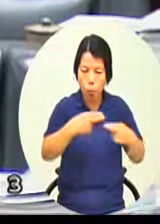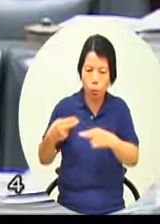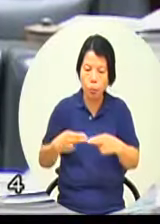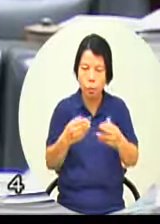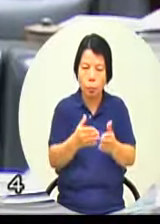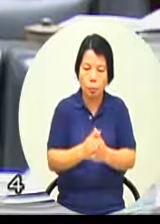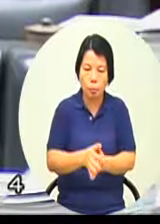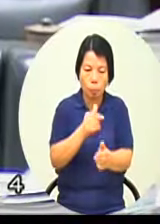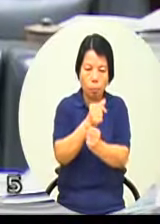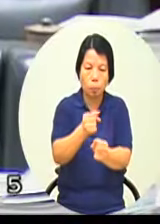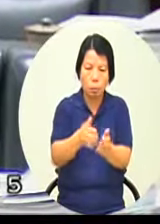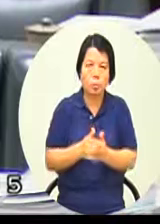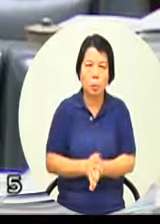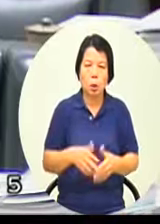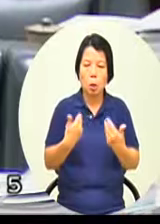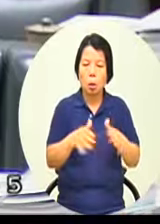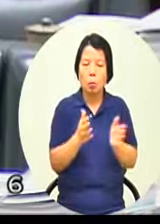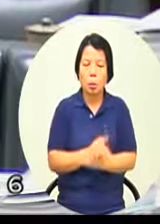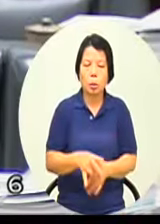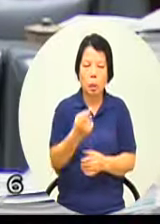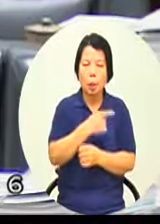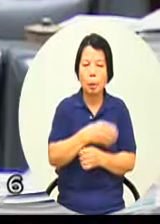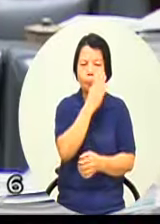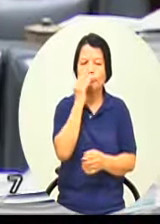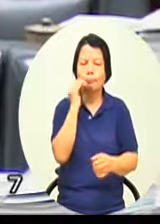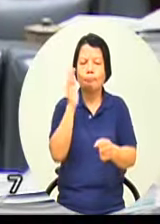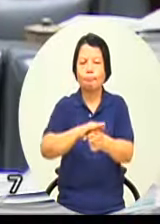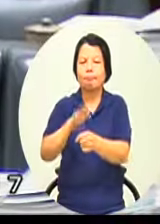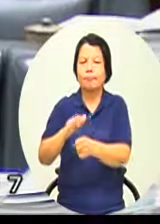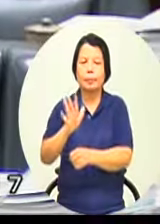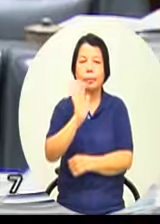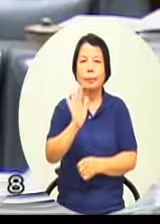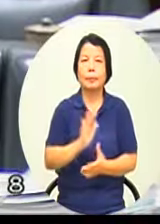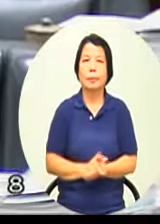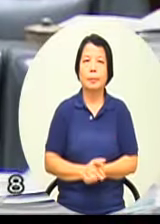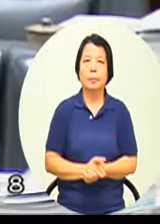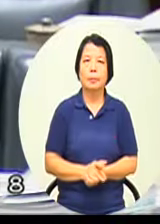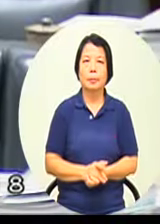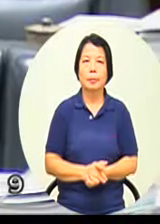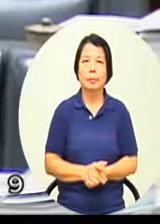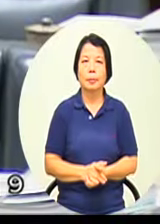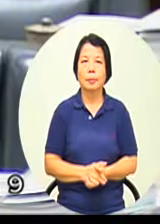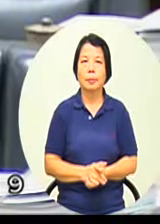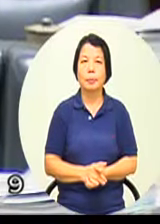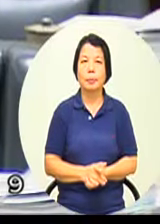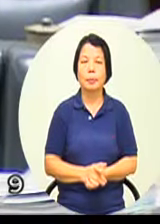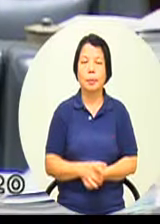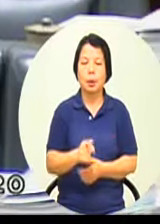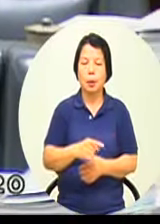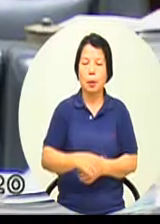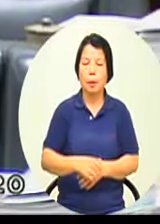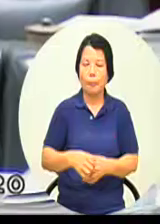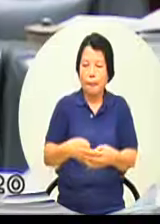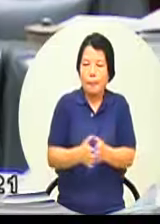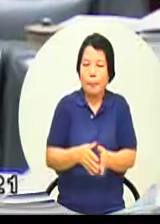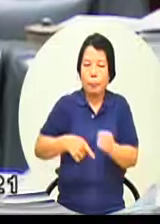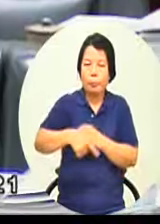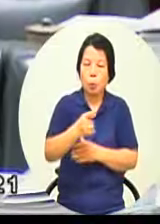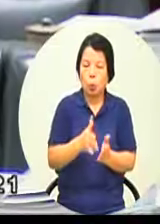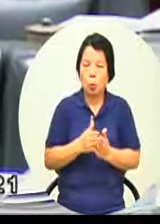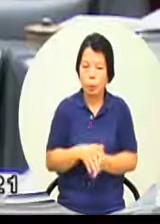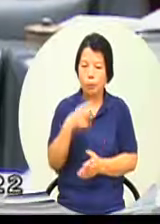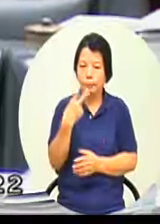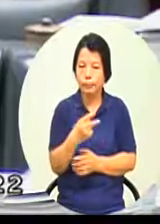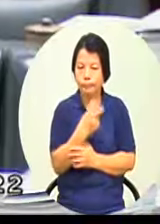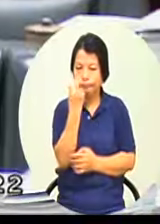有头壳疼医头，脚疼医脚，结果尾啊拢无好，好不好？这个要尽快哦，我会继续追踪哈。 好，这个